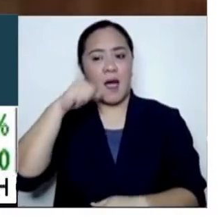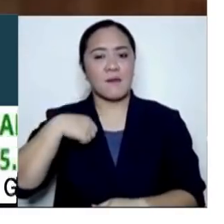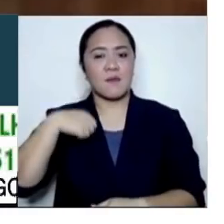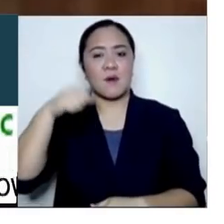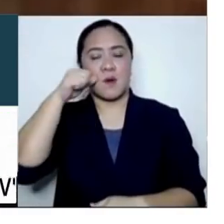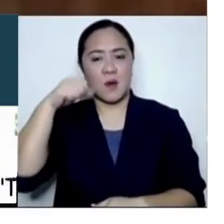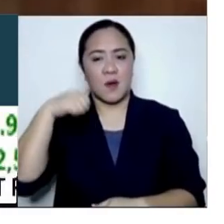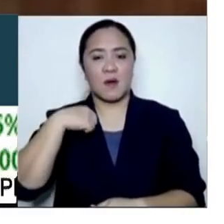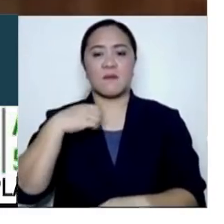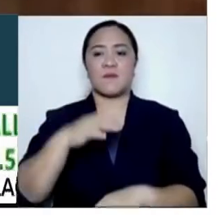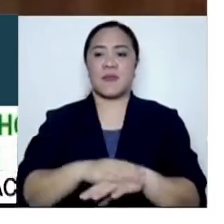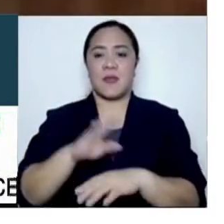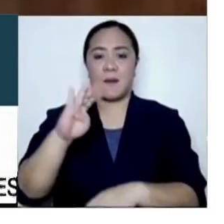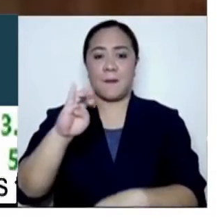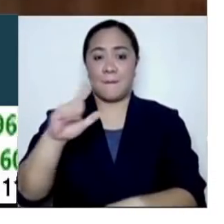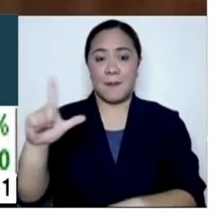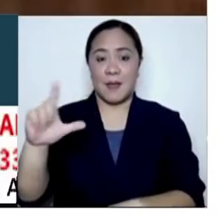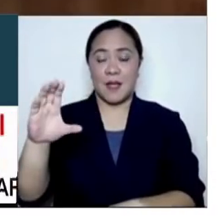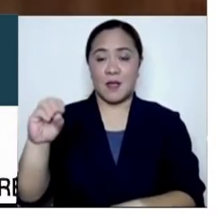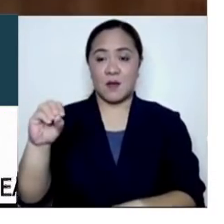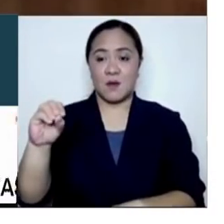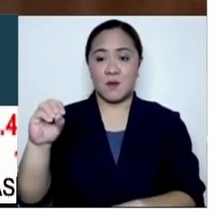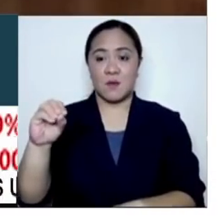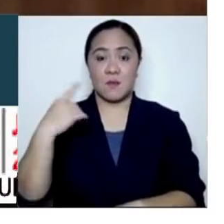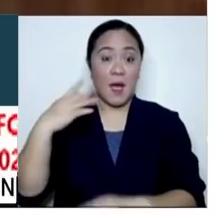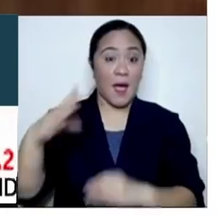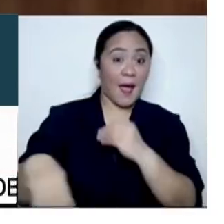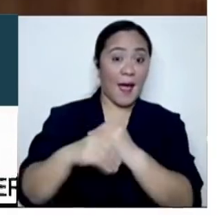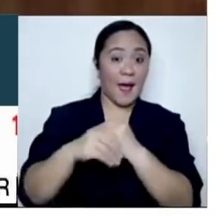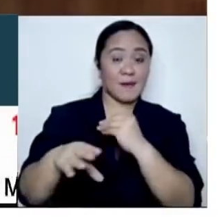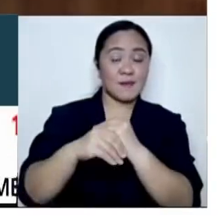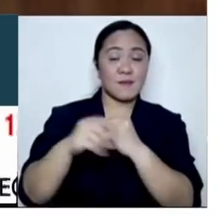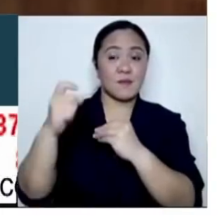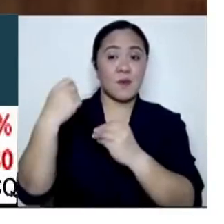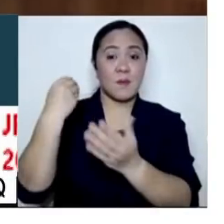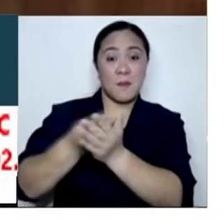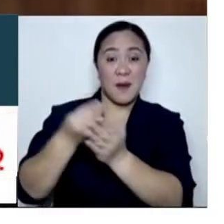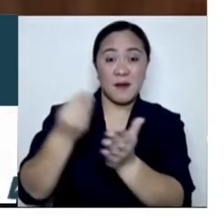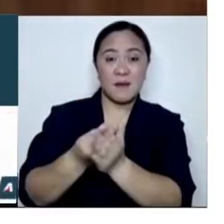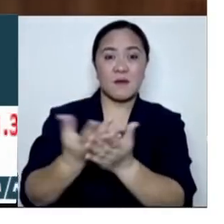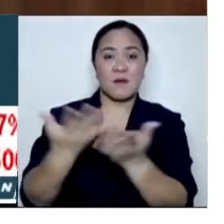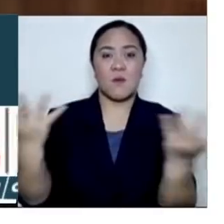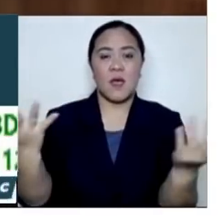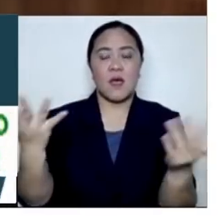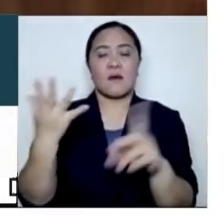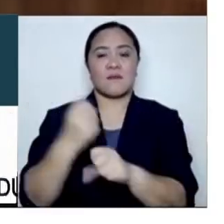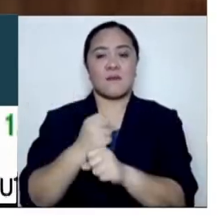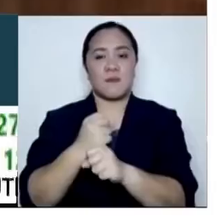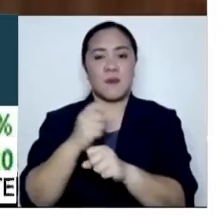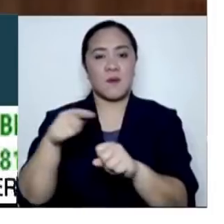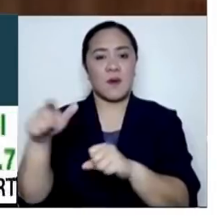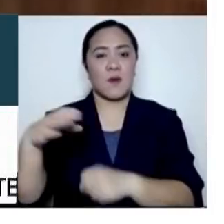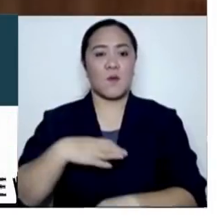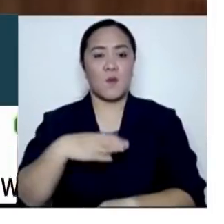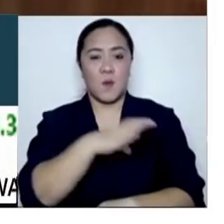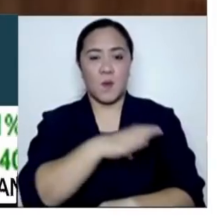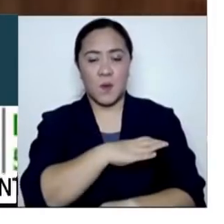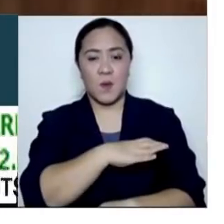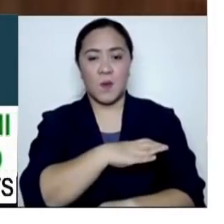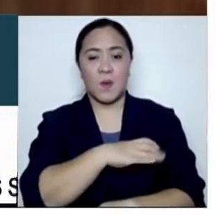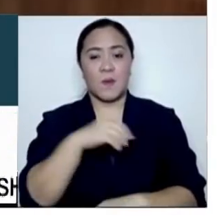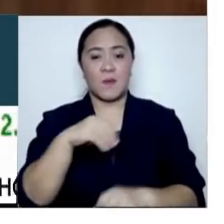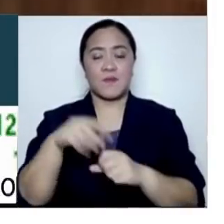ko na dadagdagan yung pera ng mga tao. Pinahawak namin sa Committee on Appropriations si Senator